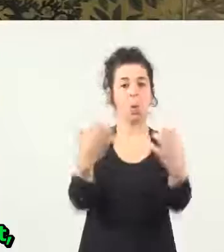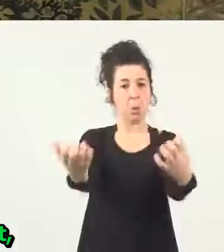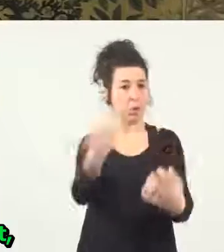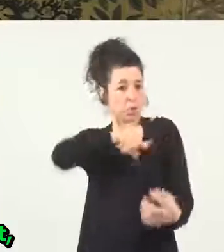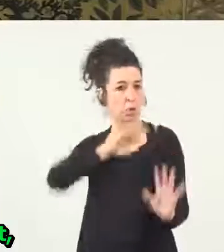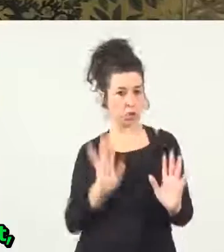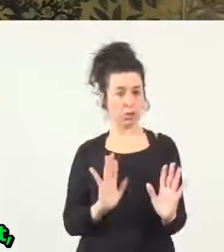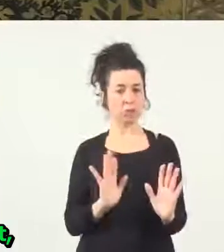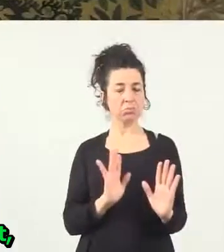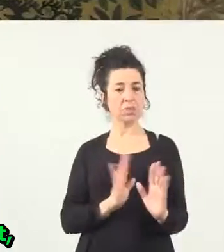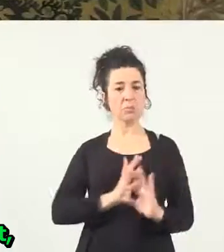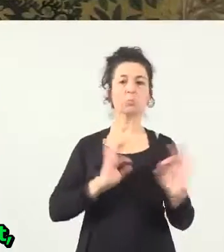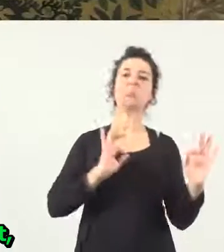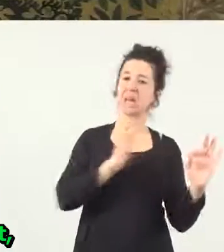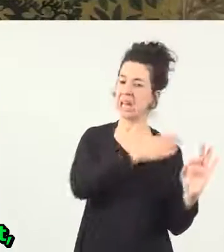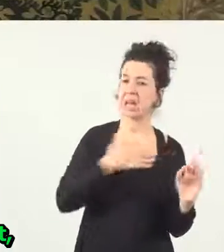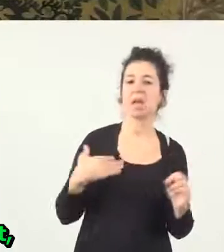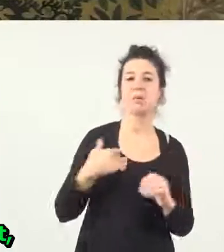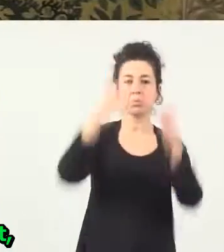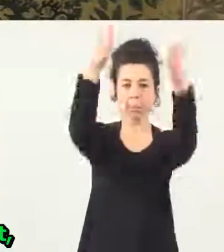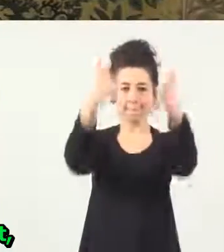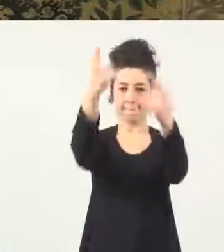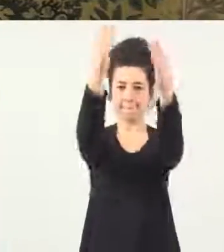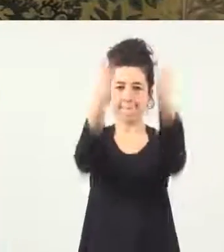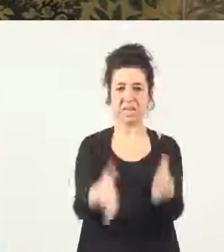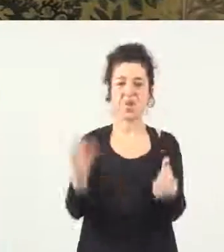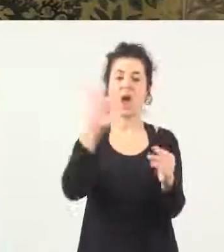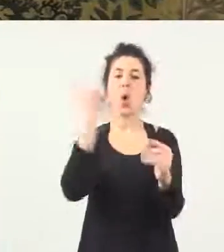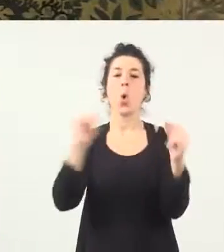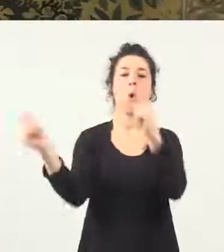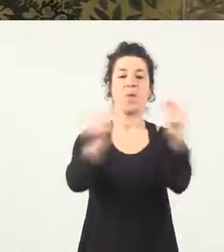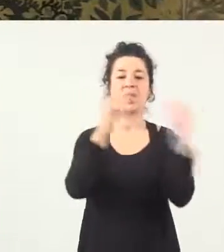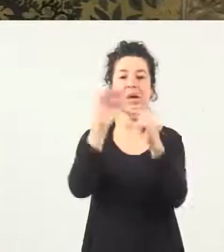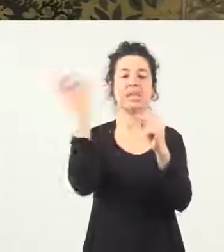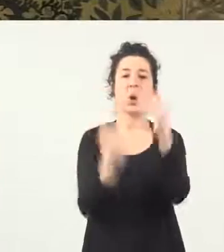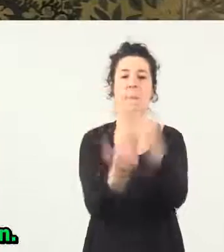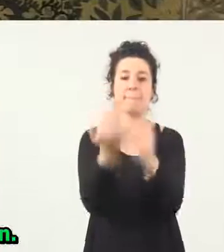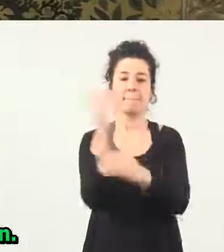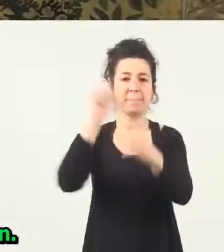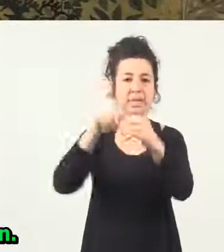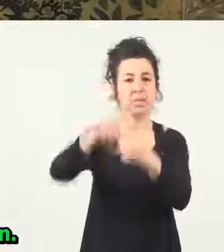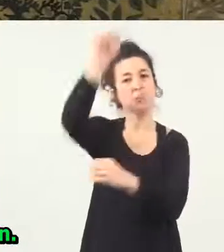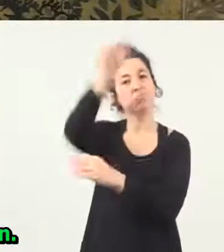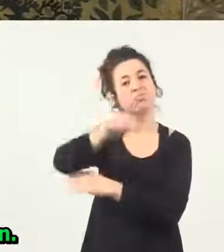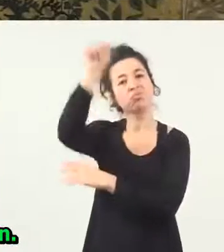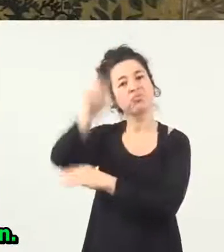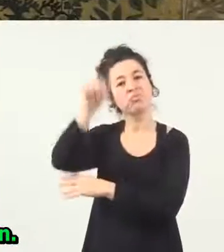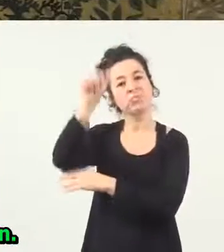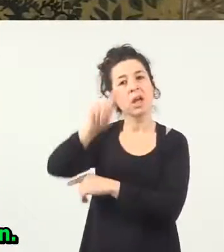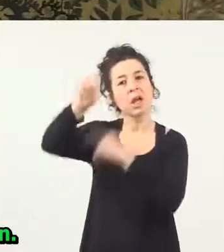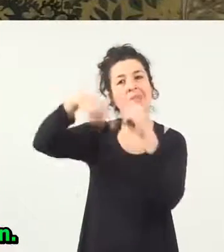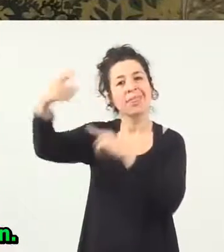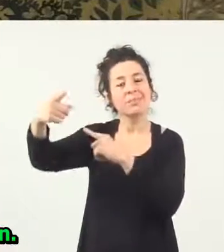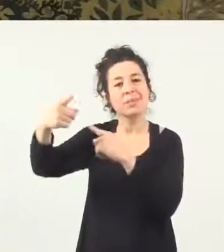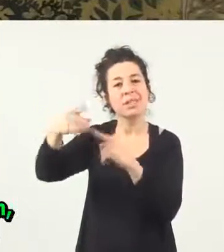pres gaudela, joateko entzutera pertsona bat, edo mainguru bat, edo jardunaldi batean parte hartzeko, klaro, baina ez dakigu gero horrekin zer egiten